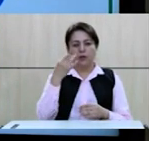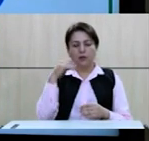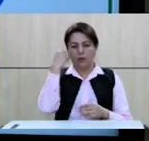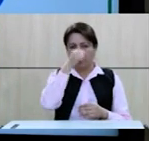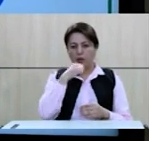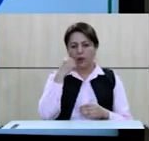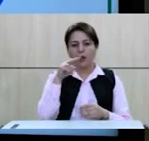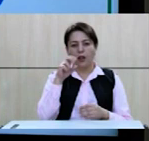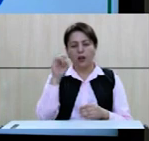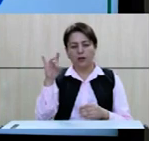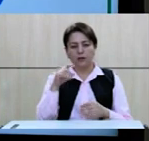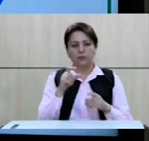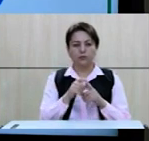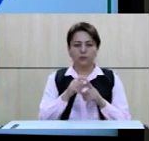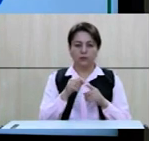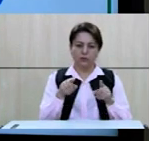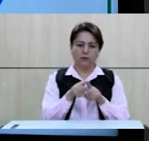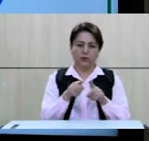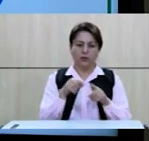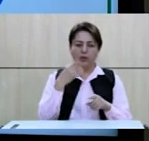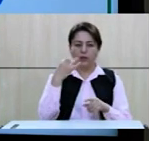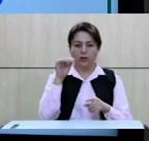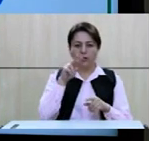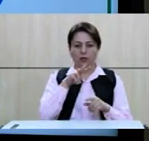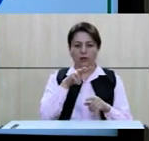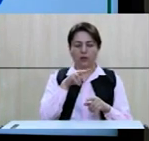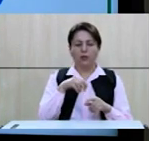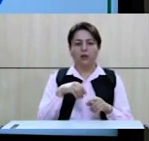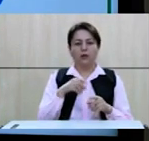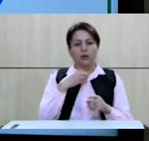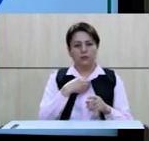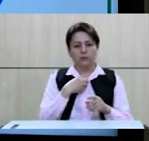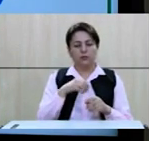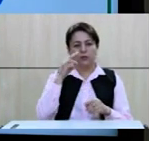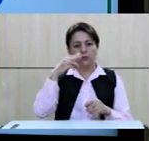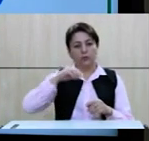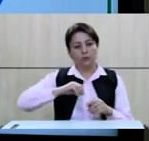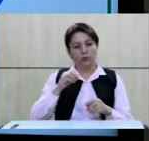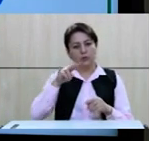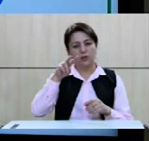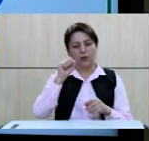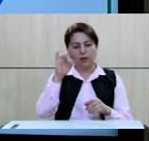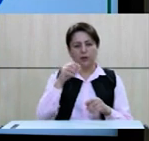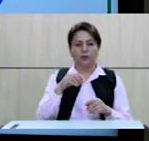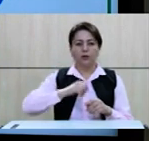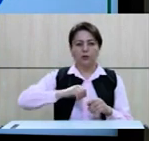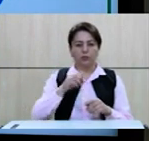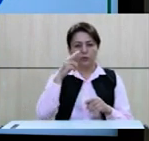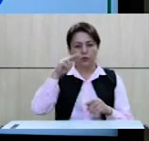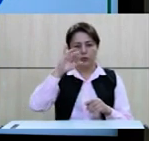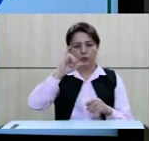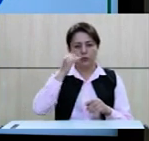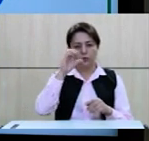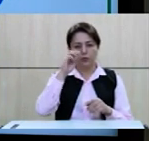so'zidachi? Bunda ham xuddi shunday. Do'stlarcha so'zida. Do'st asos,